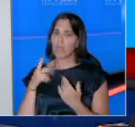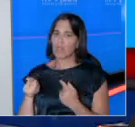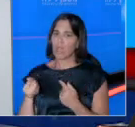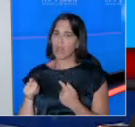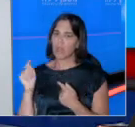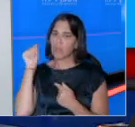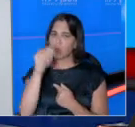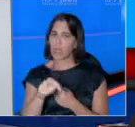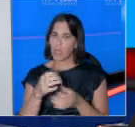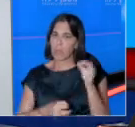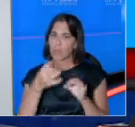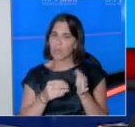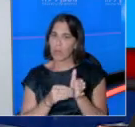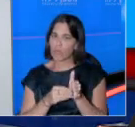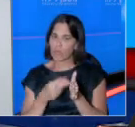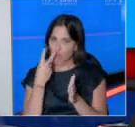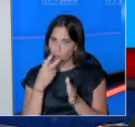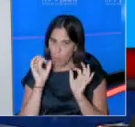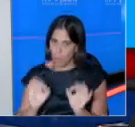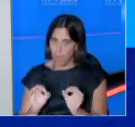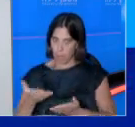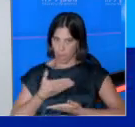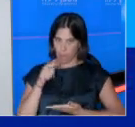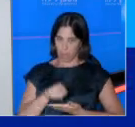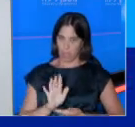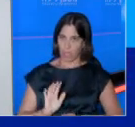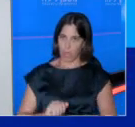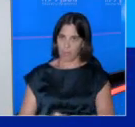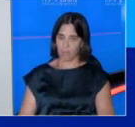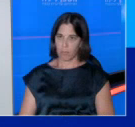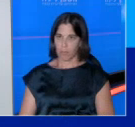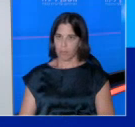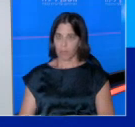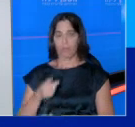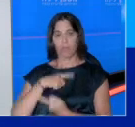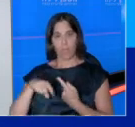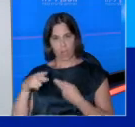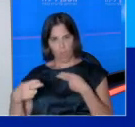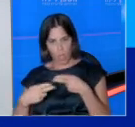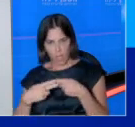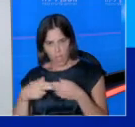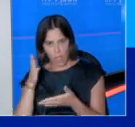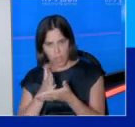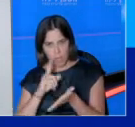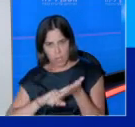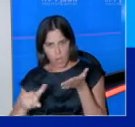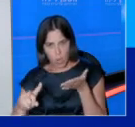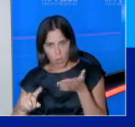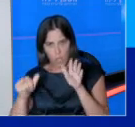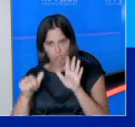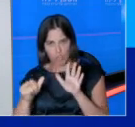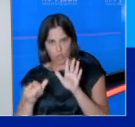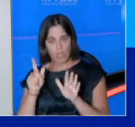מתי אנחנו מגיעים לבית משפט כדי לראות שבעצם החוות דעת הזו מיושמת? אנחנו לקראת אמצע חודש